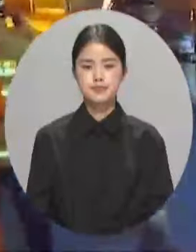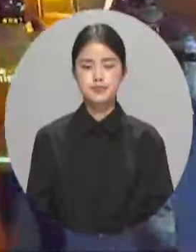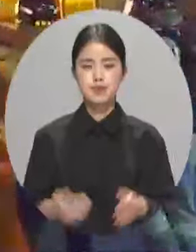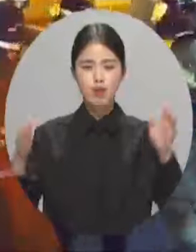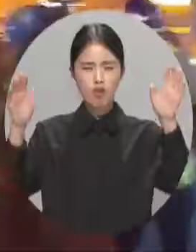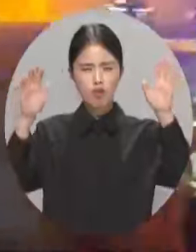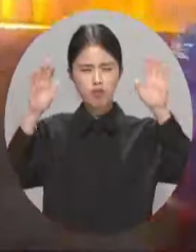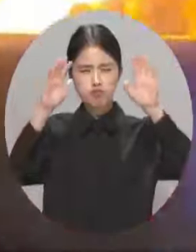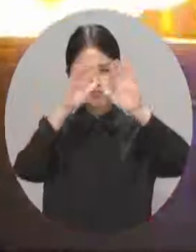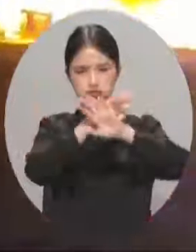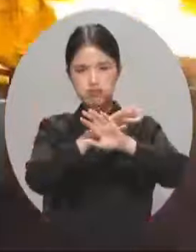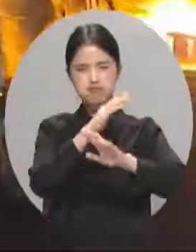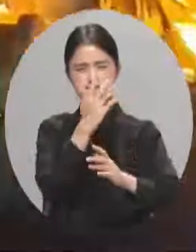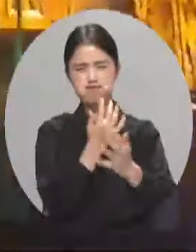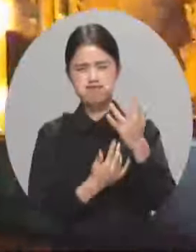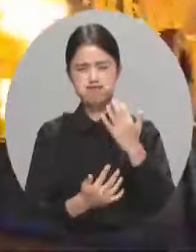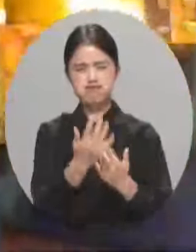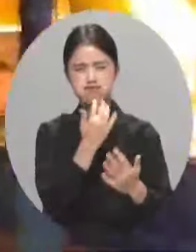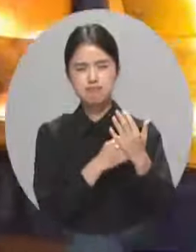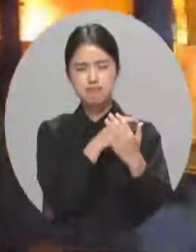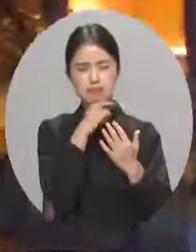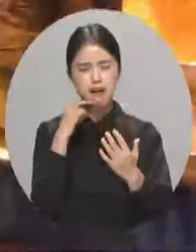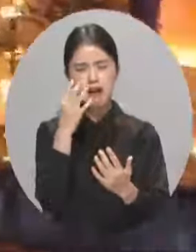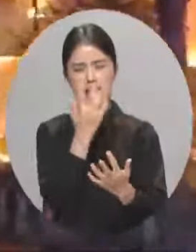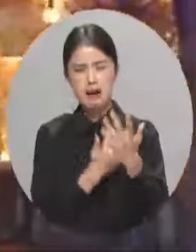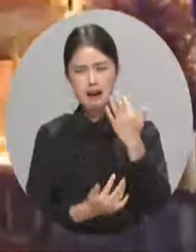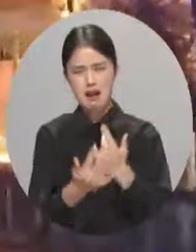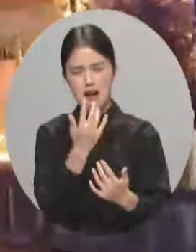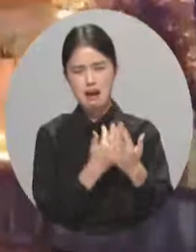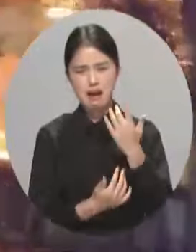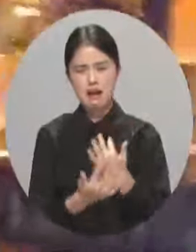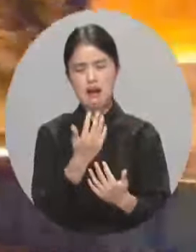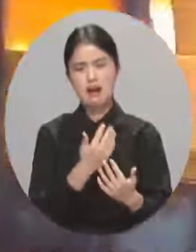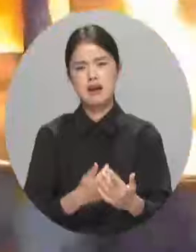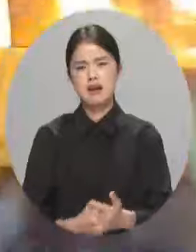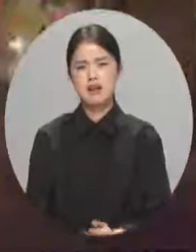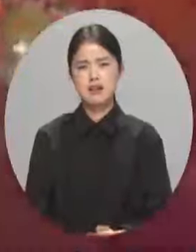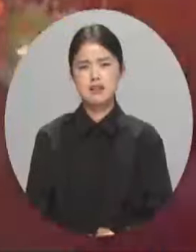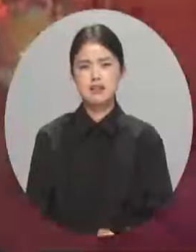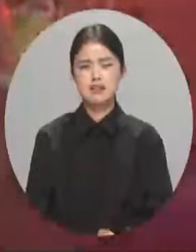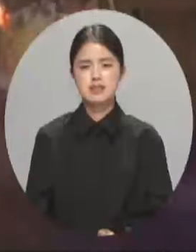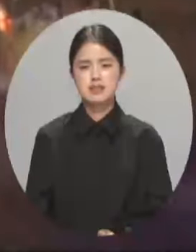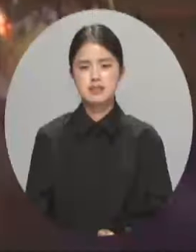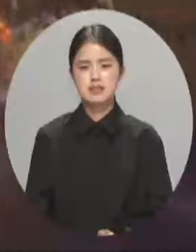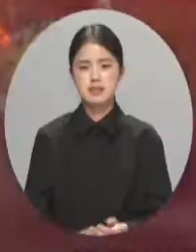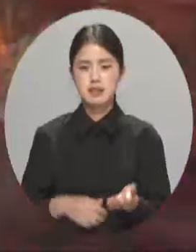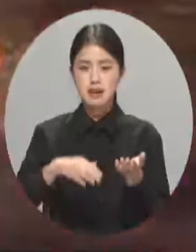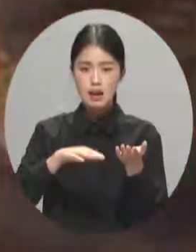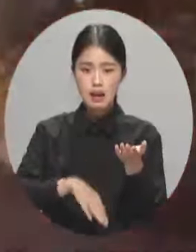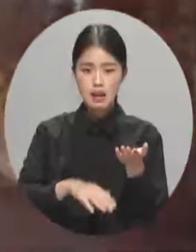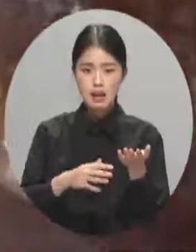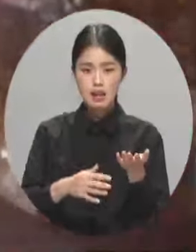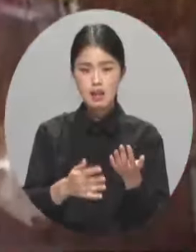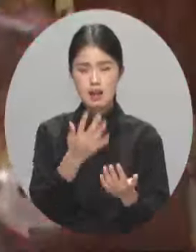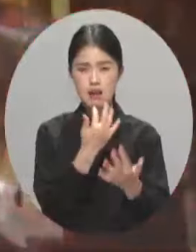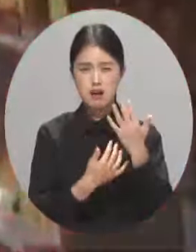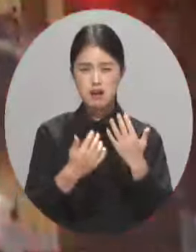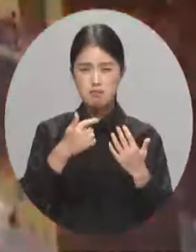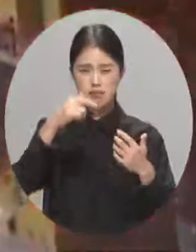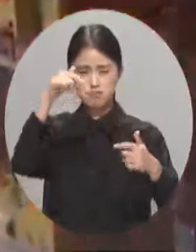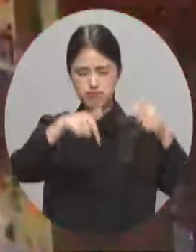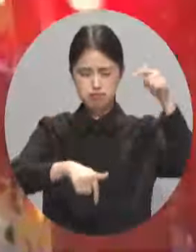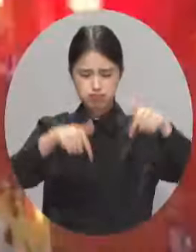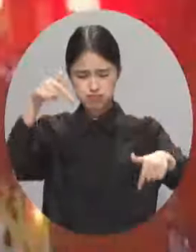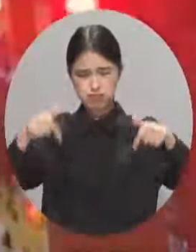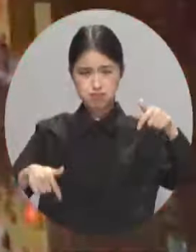어두운 밤하늘을 잡아먹을 듯 시뻘건 불길이 무섭게 치솟습니다. 아래로는 건물을 태운 불똥이 쉴 새